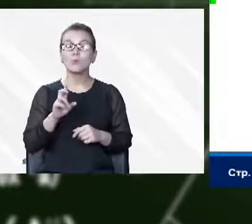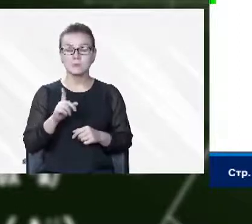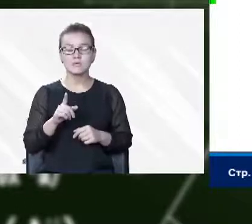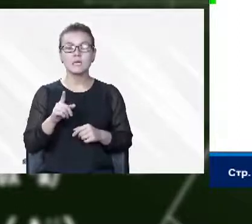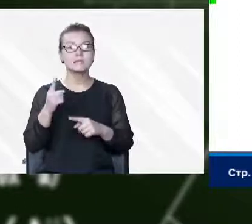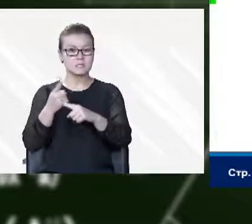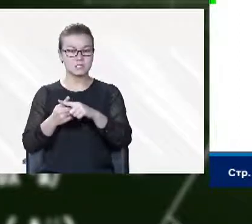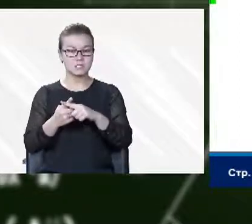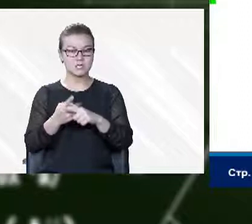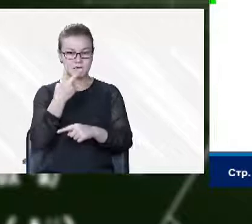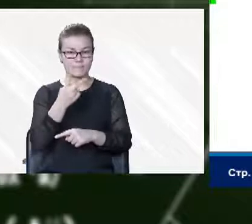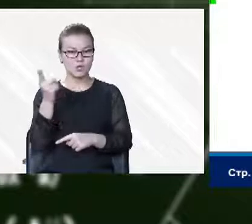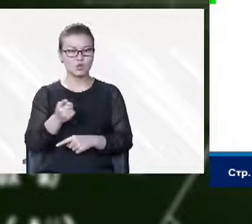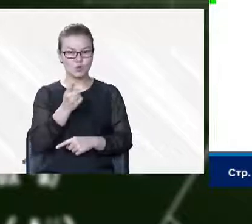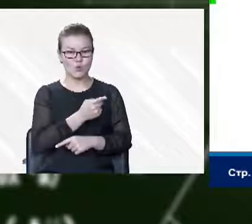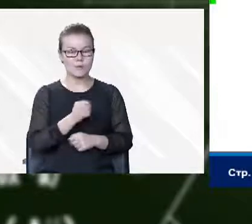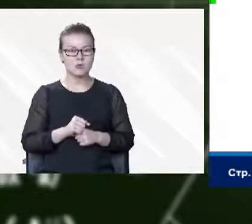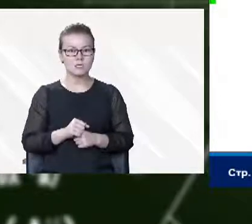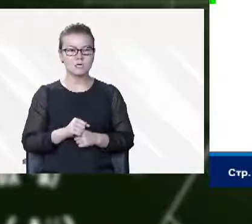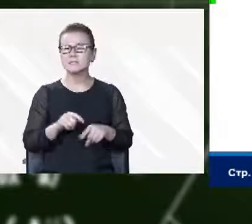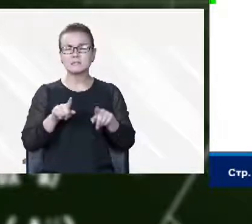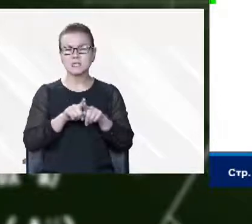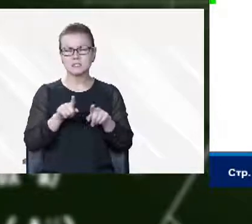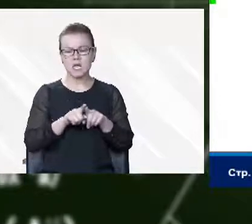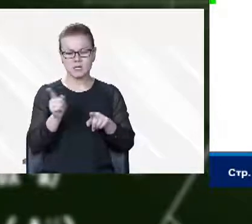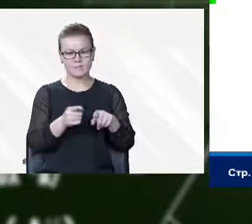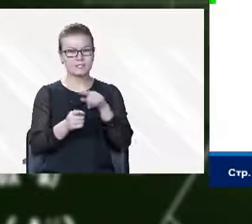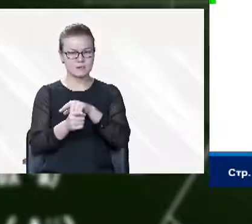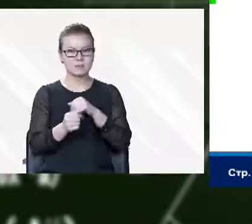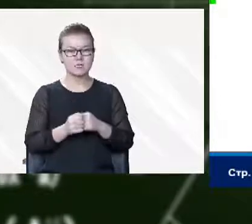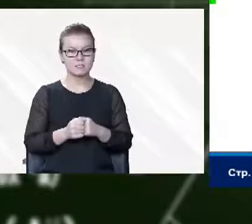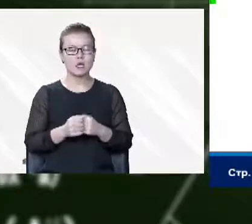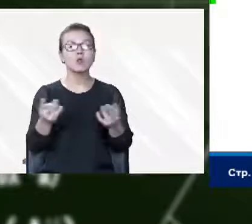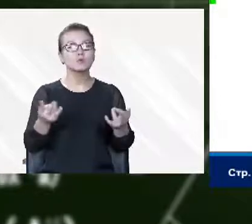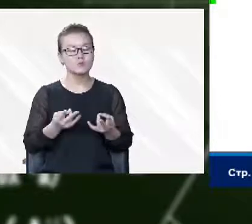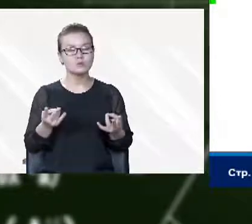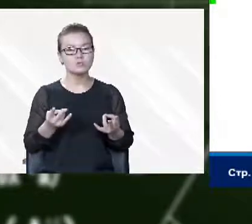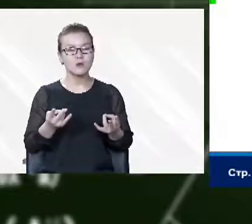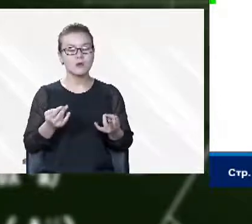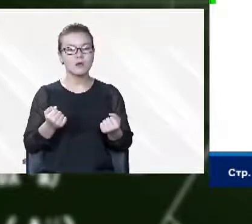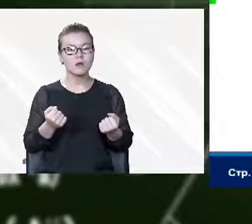сложить две дроби с одинаковыми знаменателями, надо